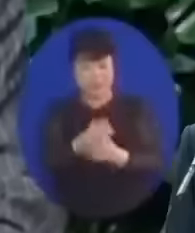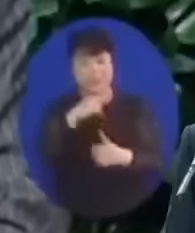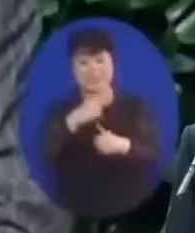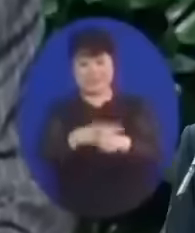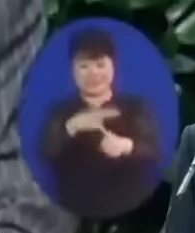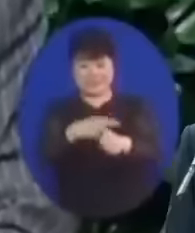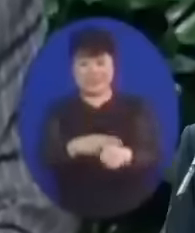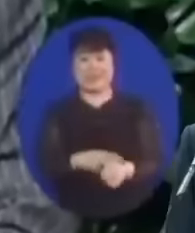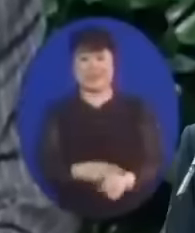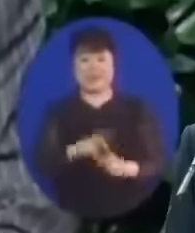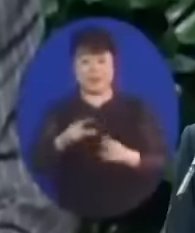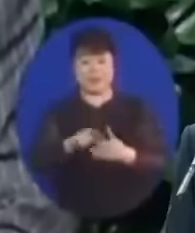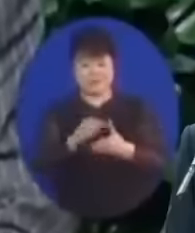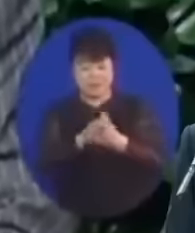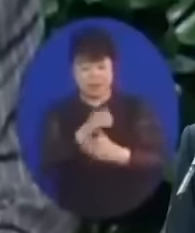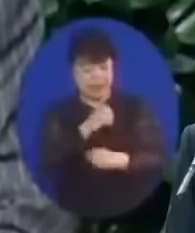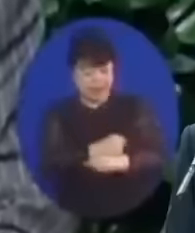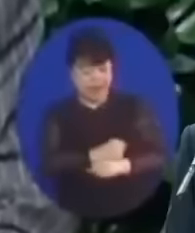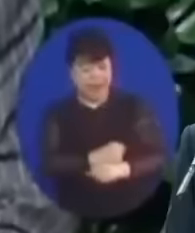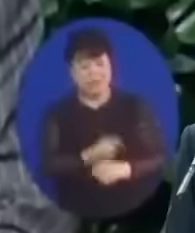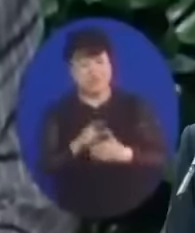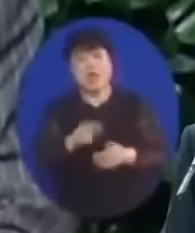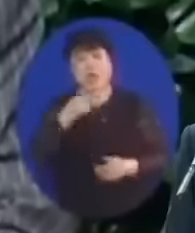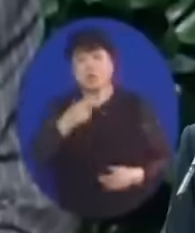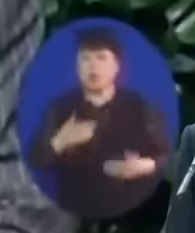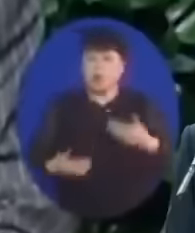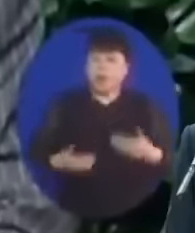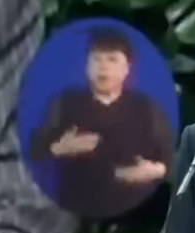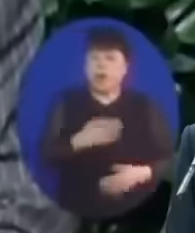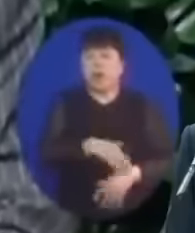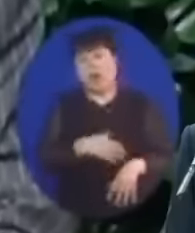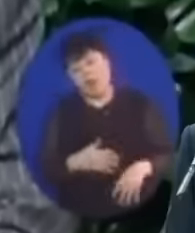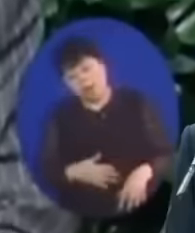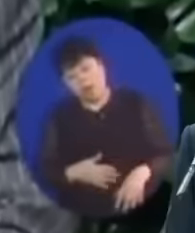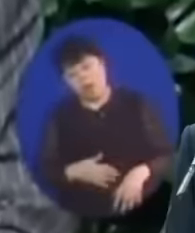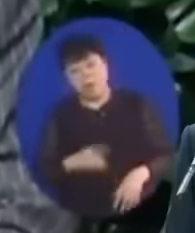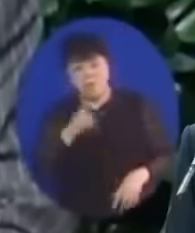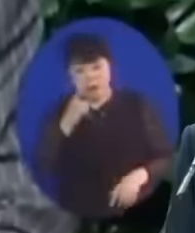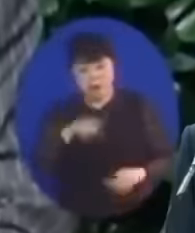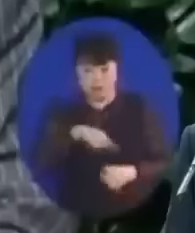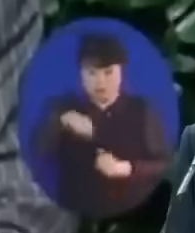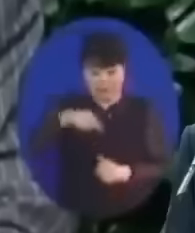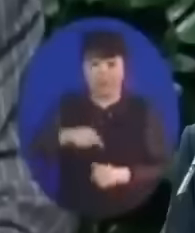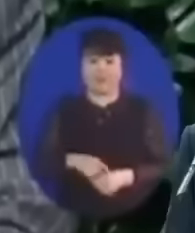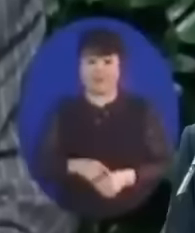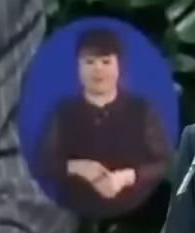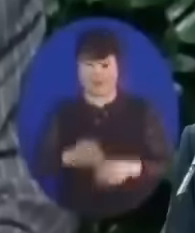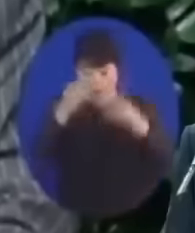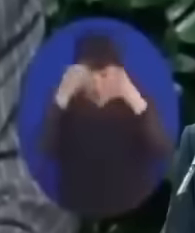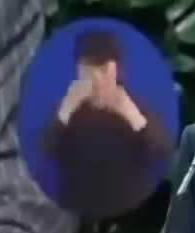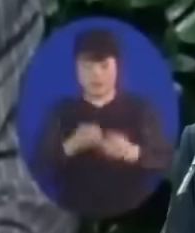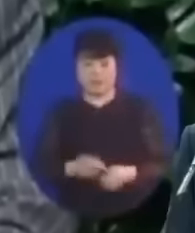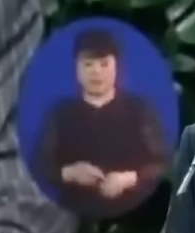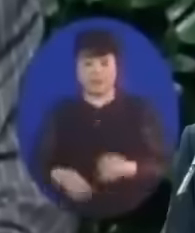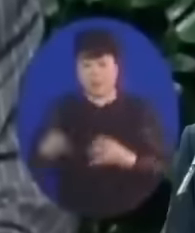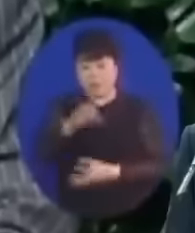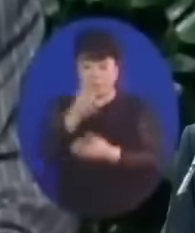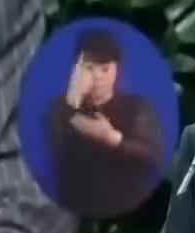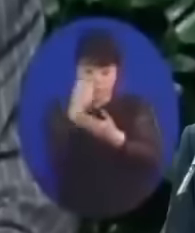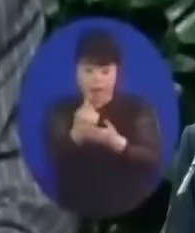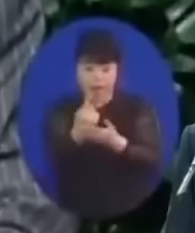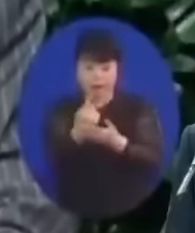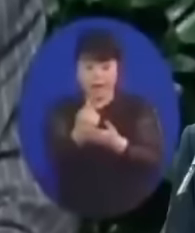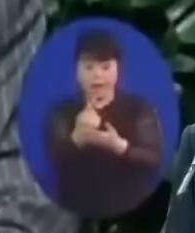선생이요 평소에 기도하라고 하면 시간이 없다, 몸이 피곤하다, 바쁘다 기도하지 않습니다. 그러나 고난의 폭풍우가 몰아칠